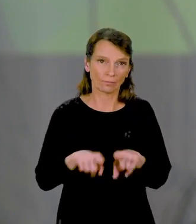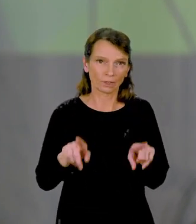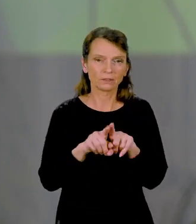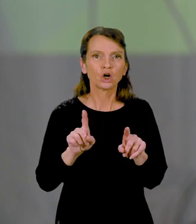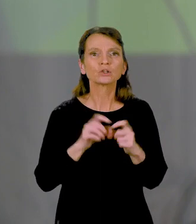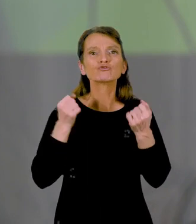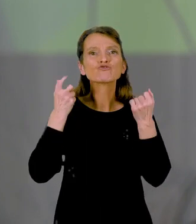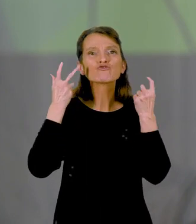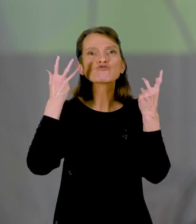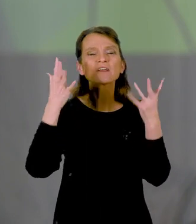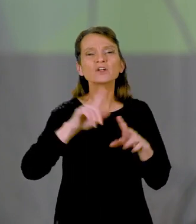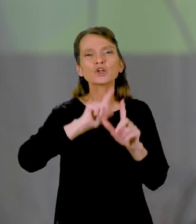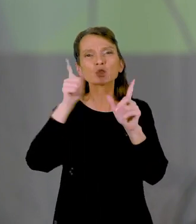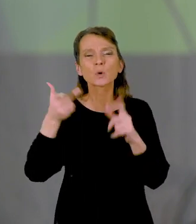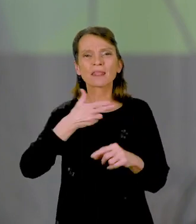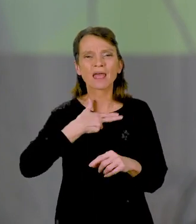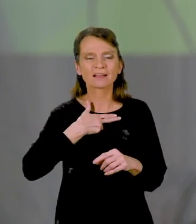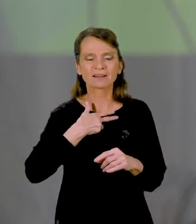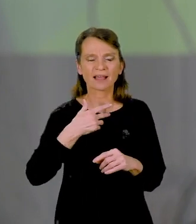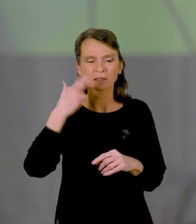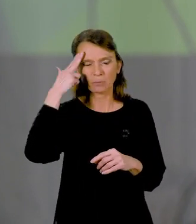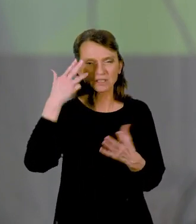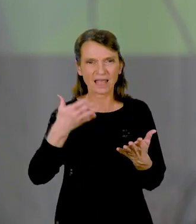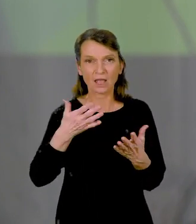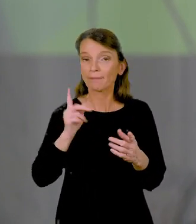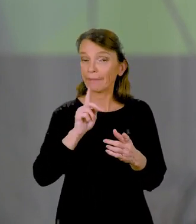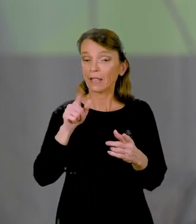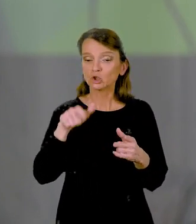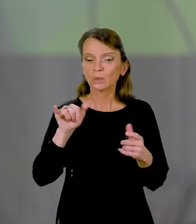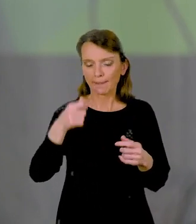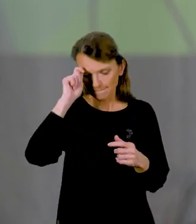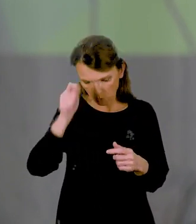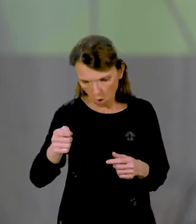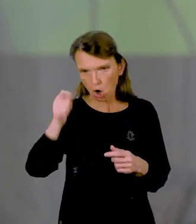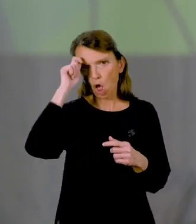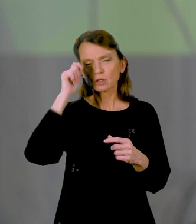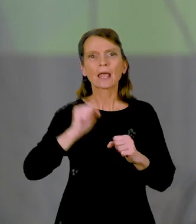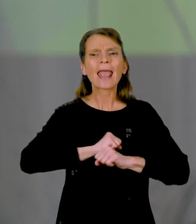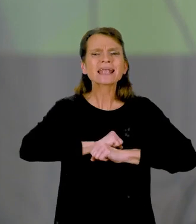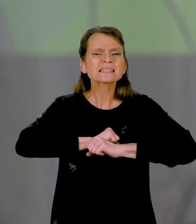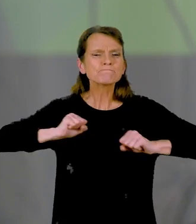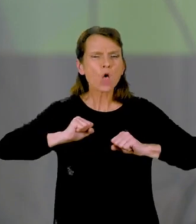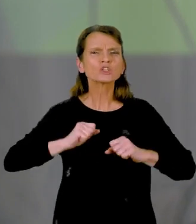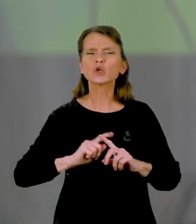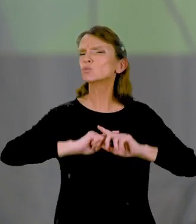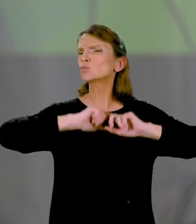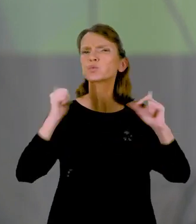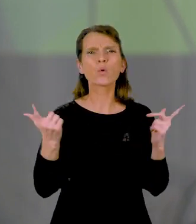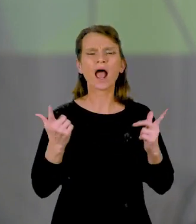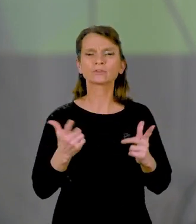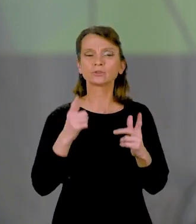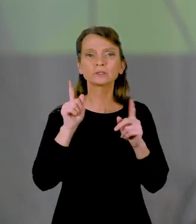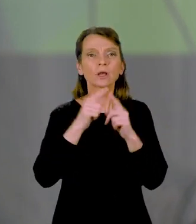kot ga poznajo številne druge nagrade. Ne. Gre za poklon in eksplozijo drugačnosti. Gre